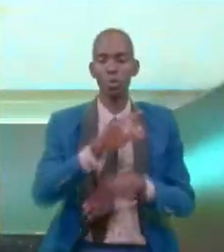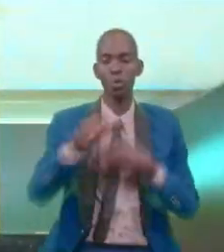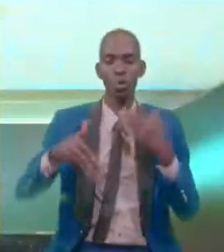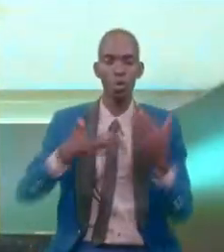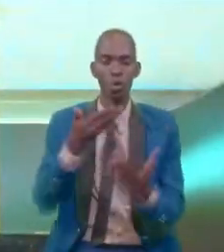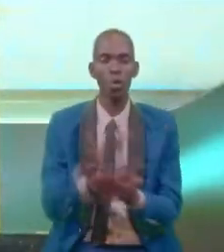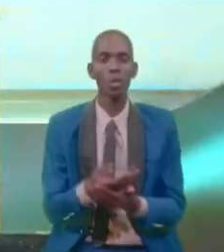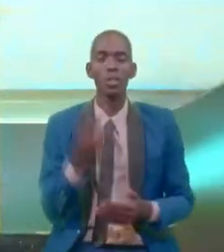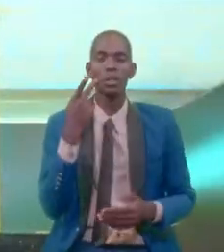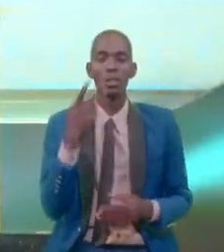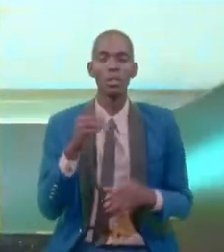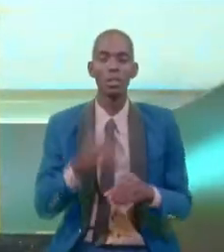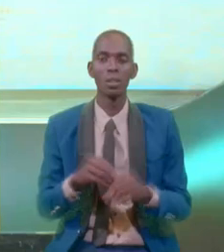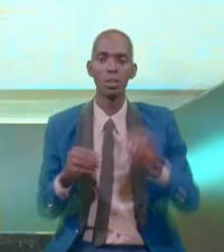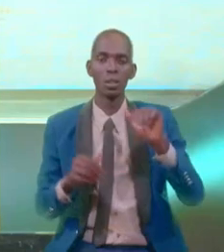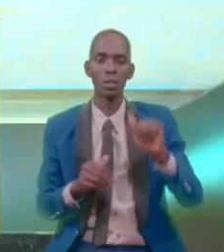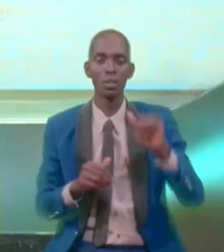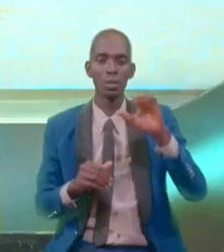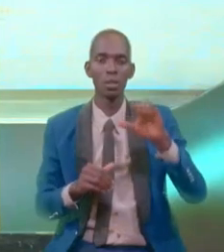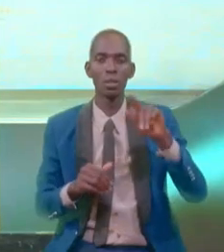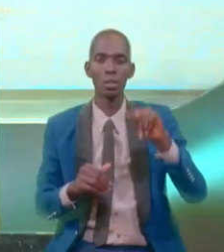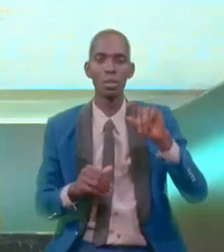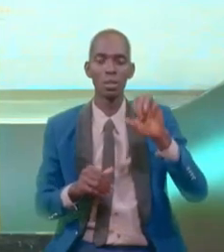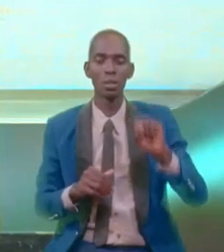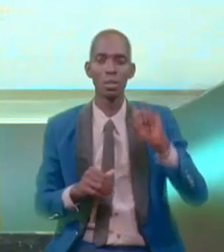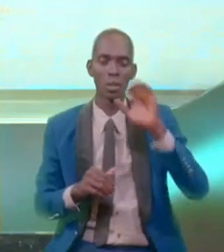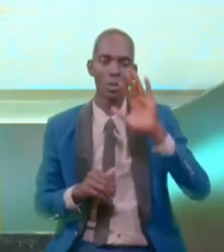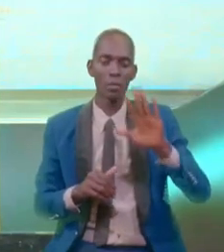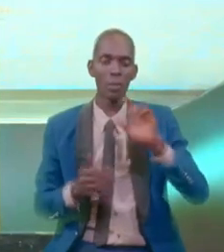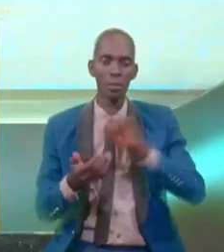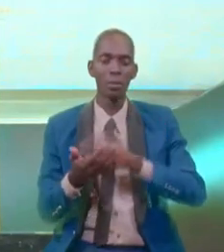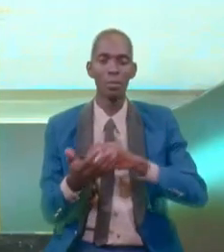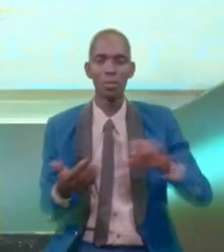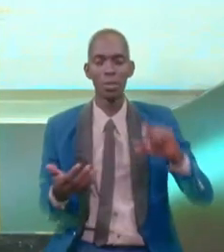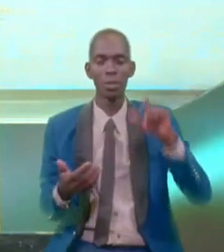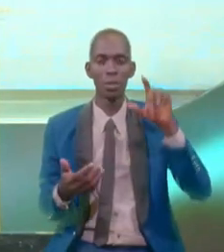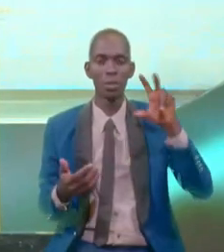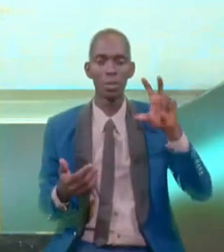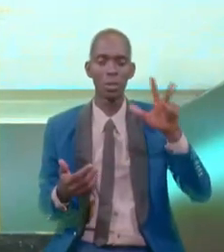Actes au chapitre 5, le prince céleste. Actes 5,